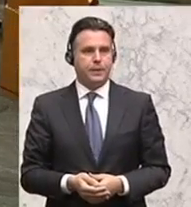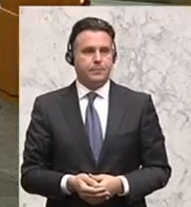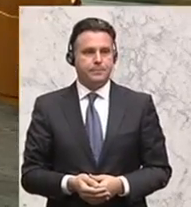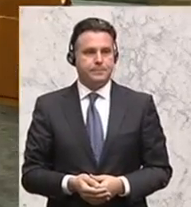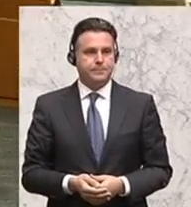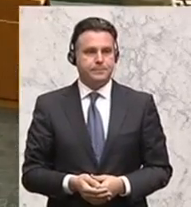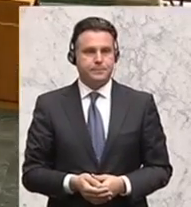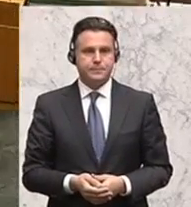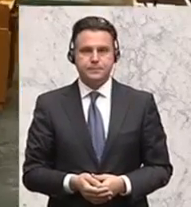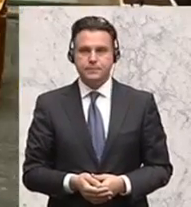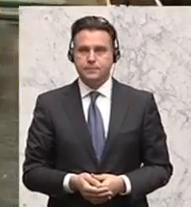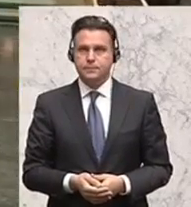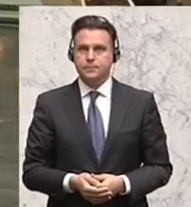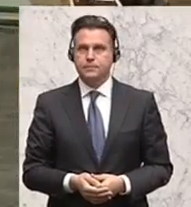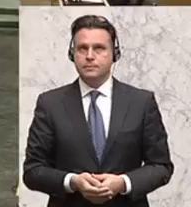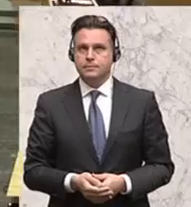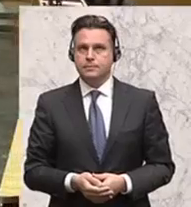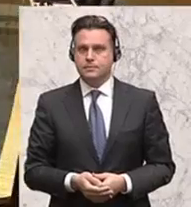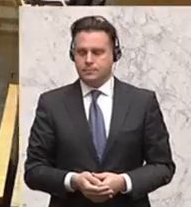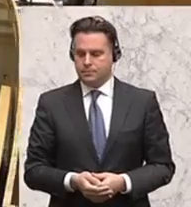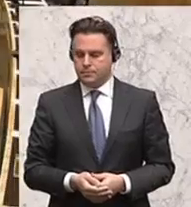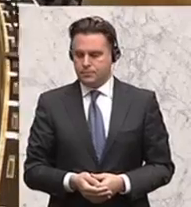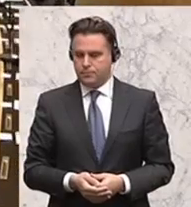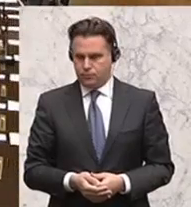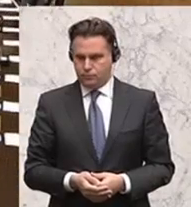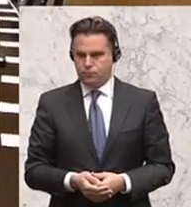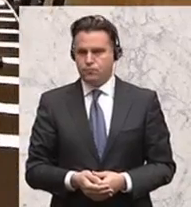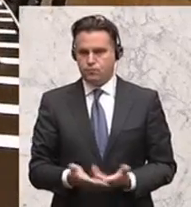wird viele Wirte schwer treffen. Für effektiven